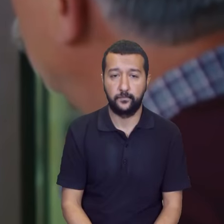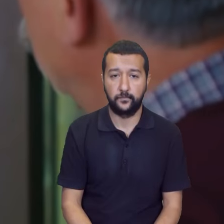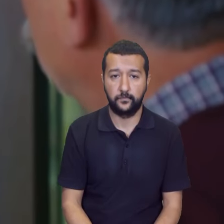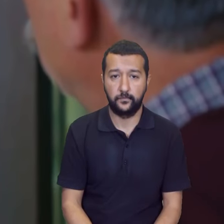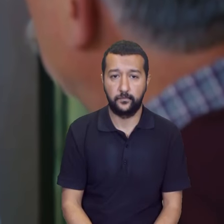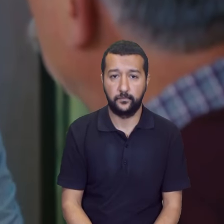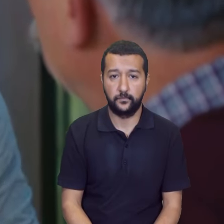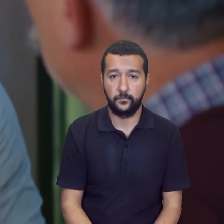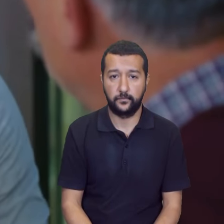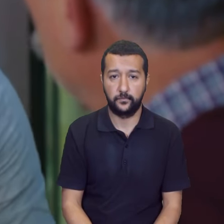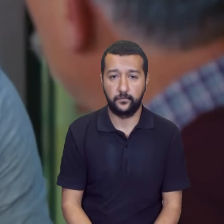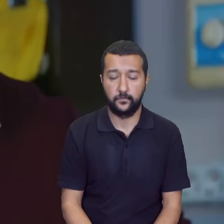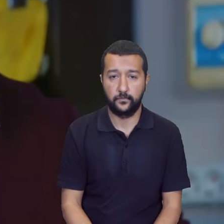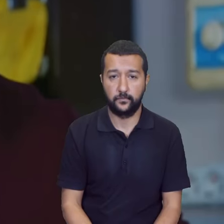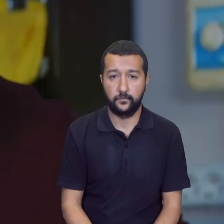kalktı.